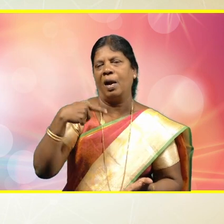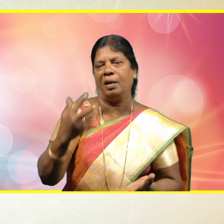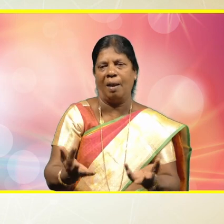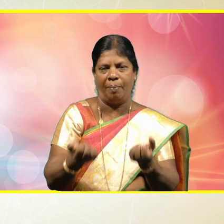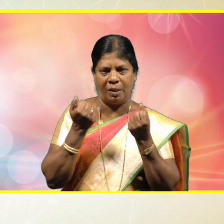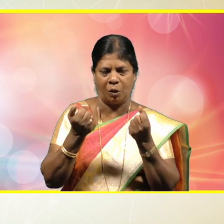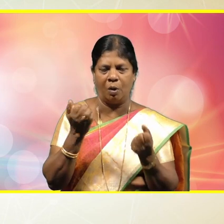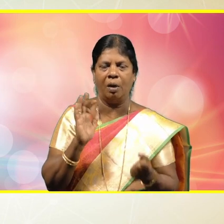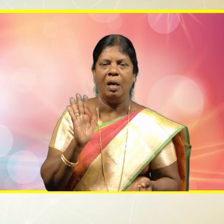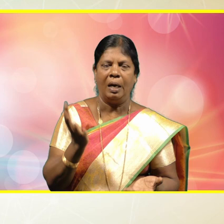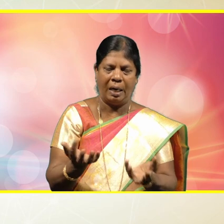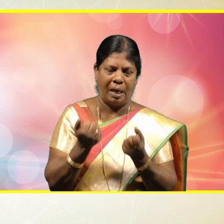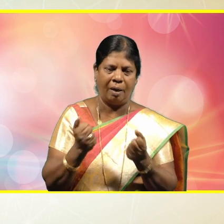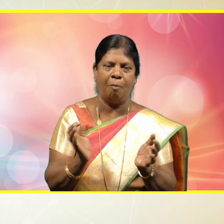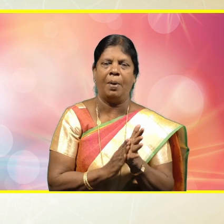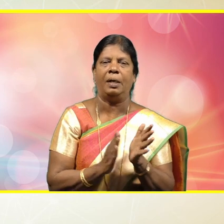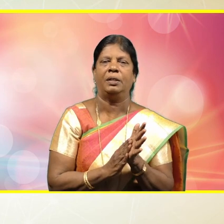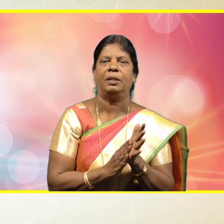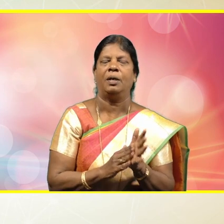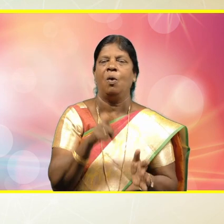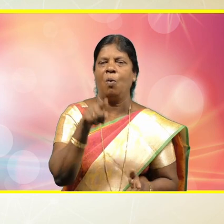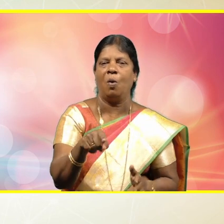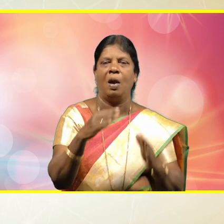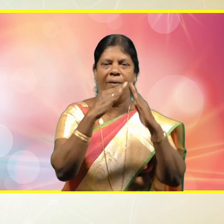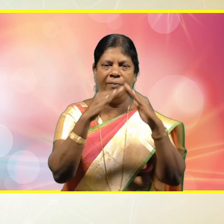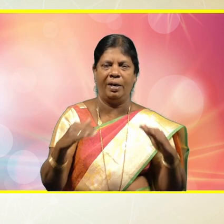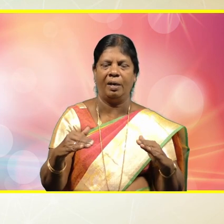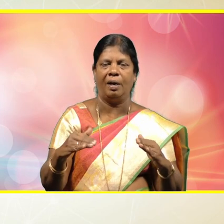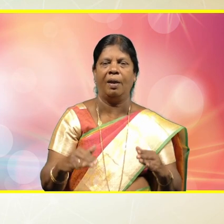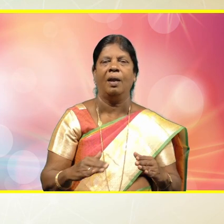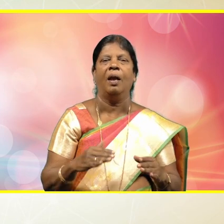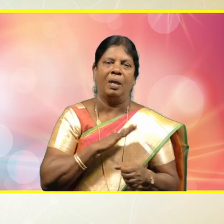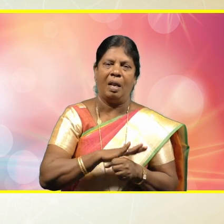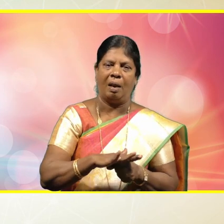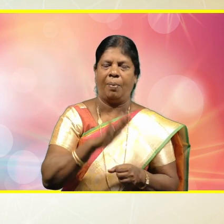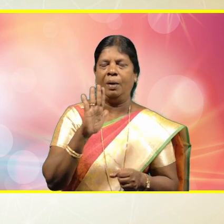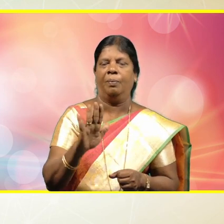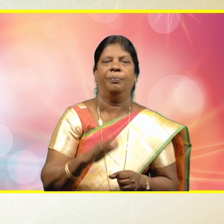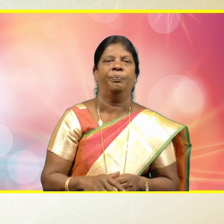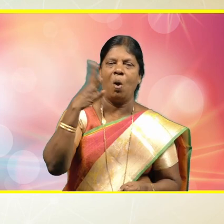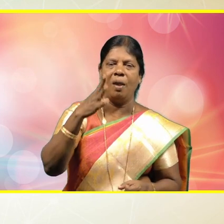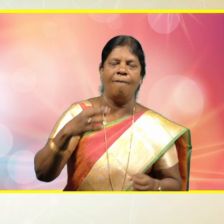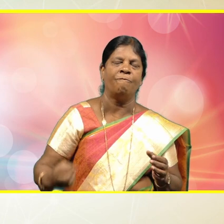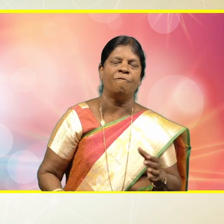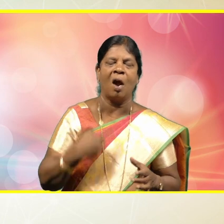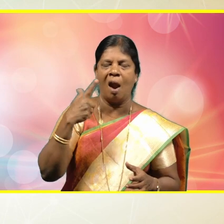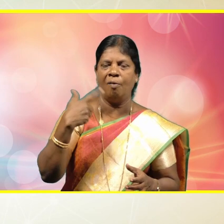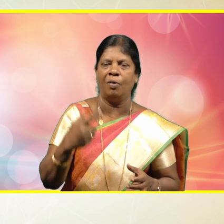பெற்றுக்கொண்டதால் கிடைக்கும் மகிழ்ச்சி உங்கள் உள்ளங்களையும் இல்லங்களையும் நிரப்புவதாக.